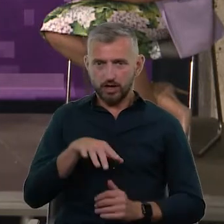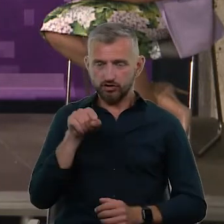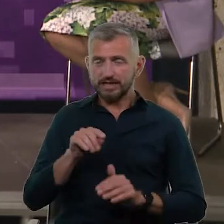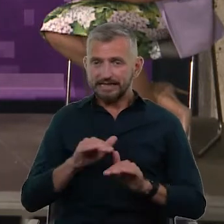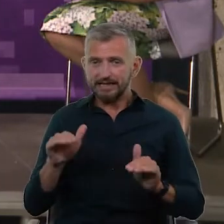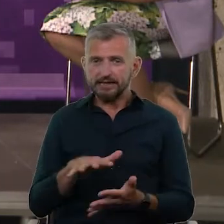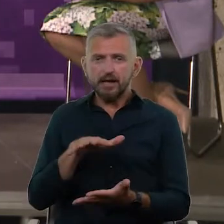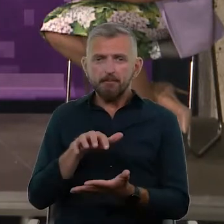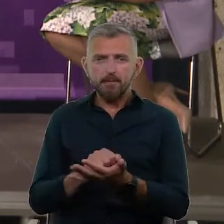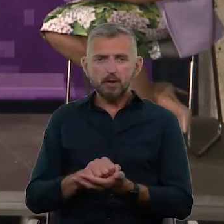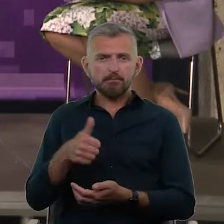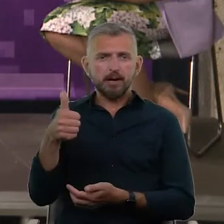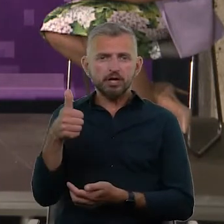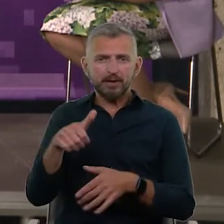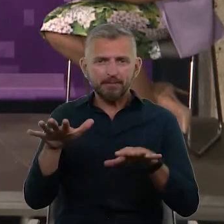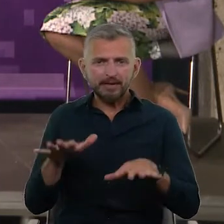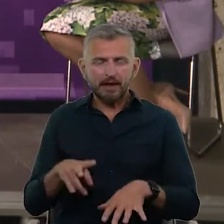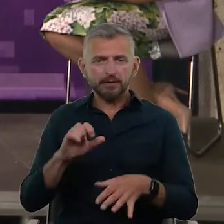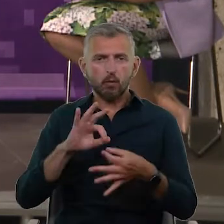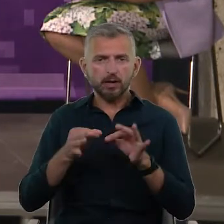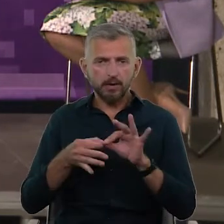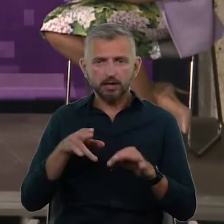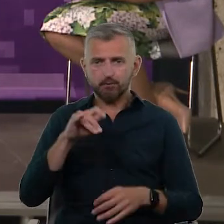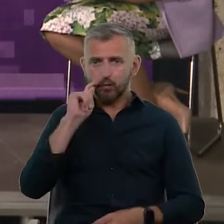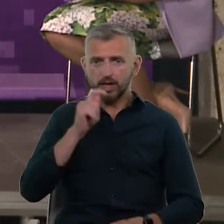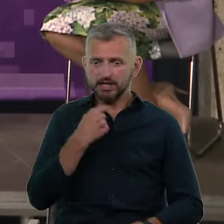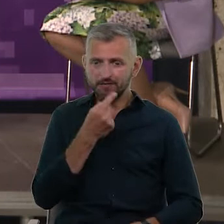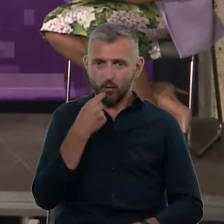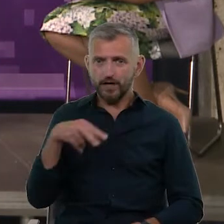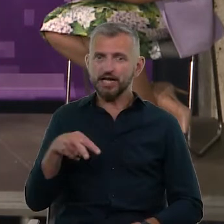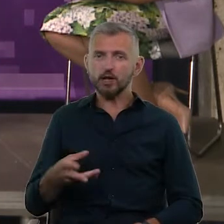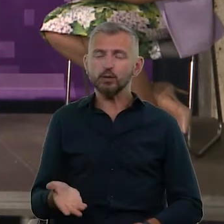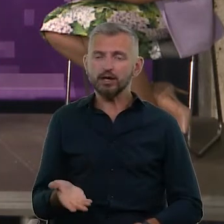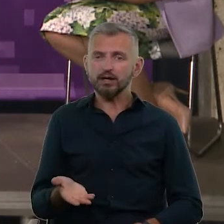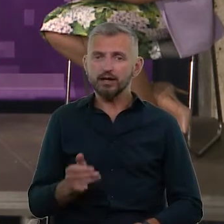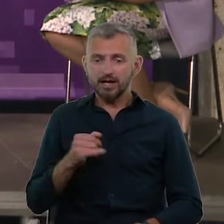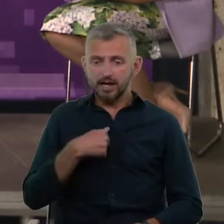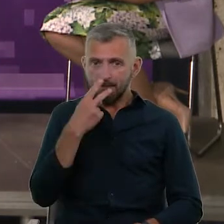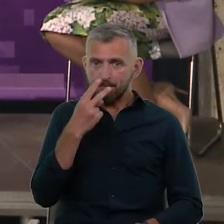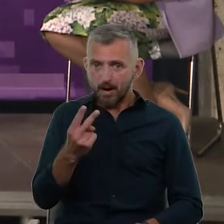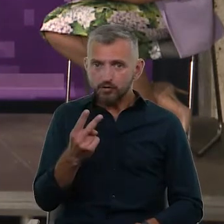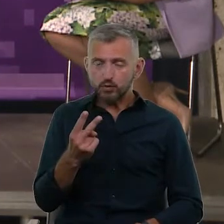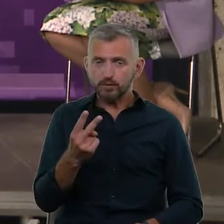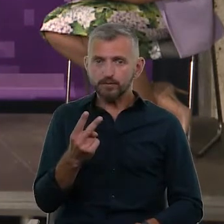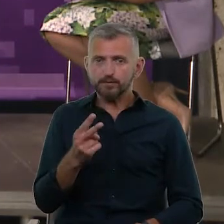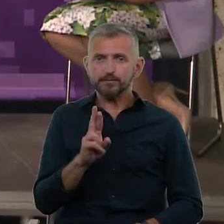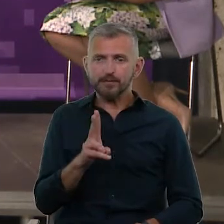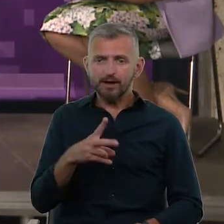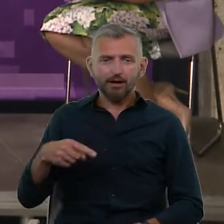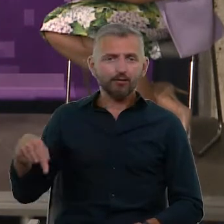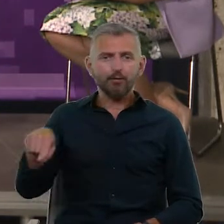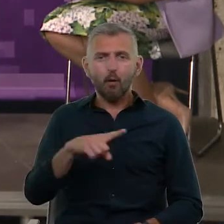вони займають перші місця на олімпіадах по українській мові і літератури. І я бачу, як